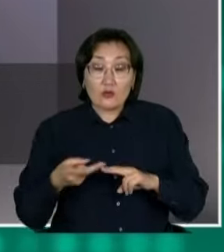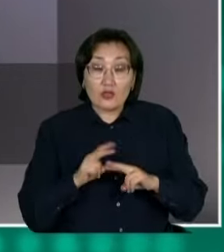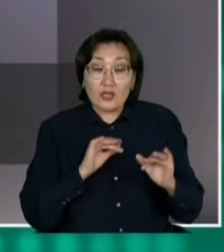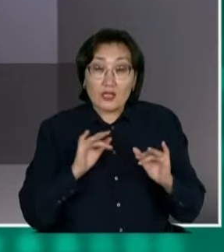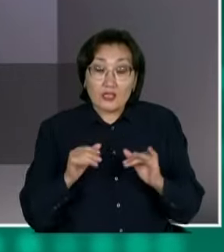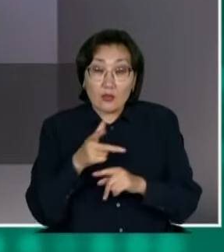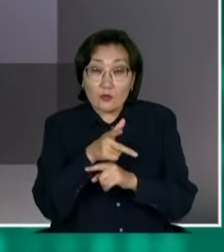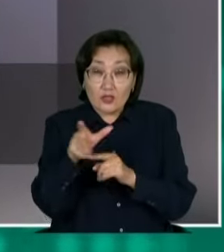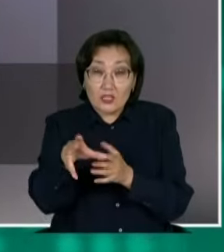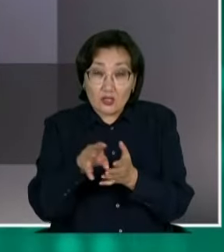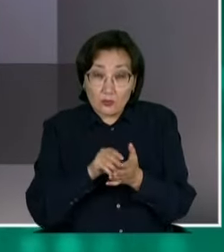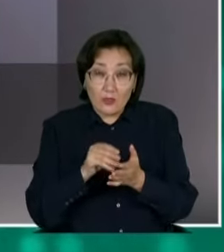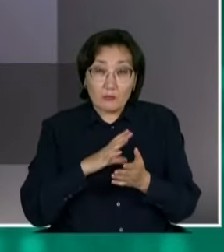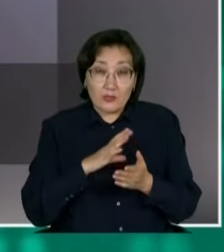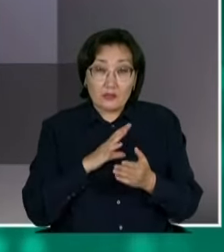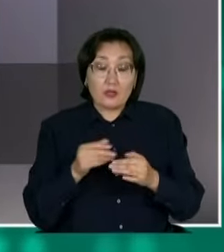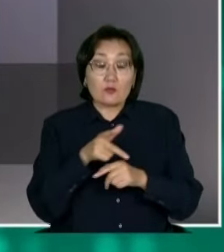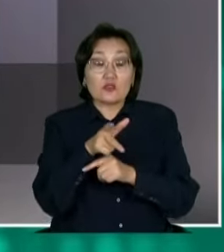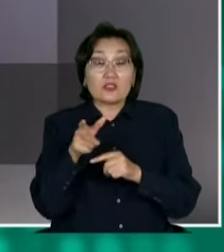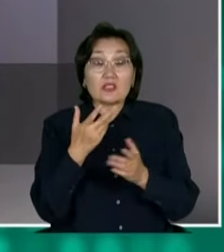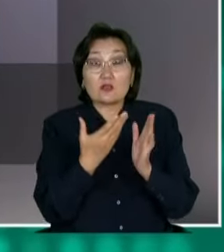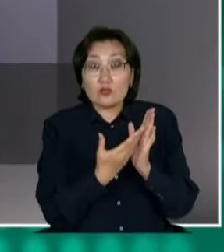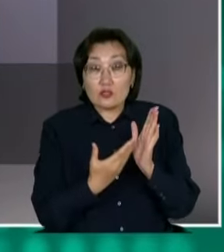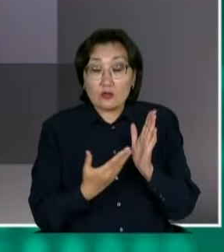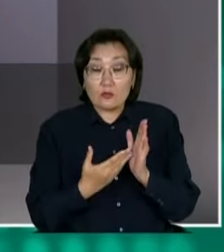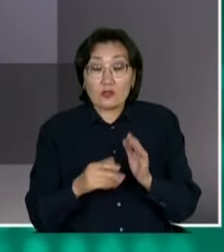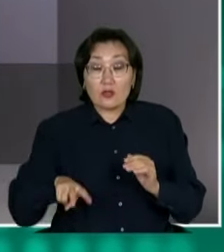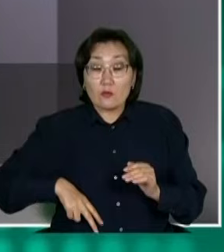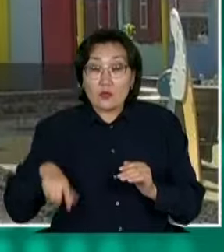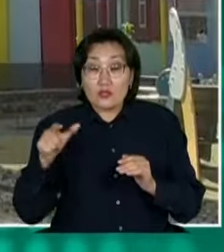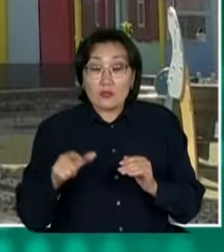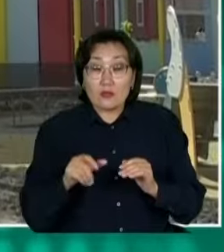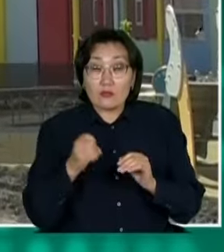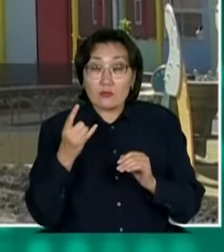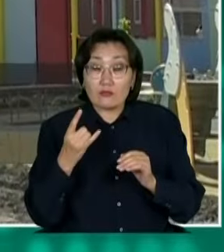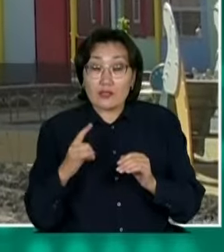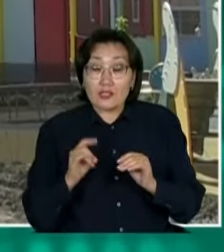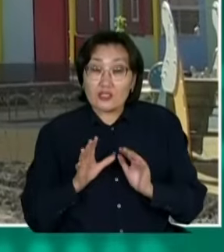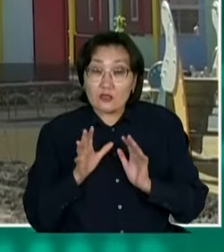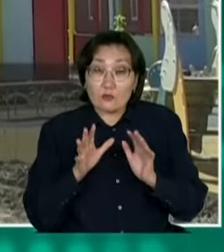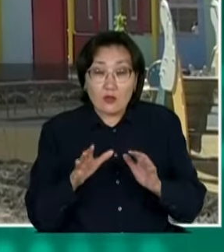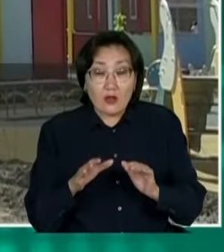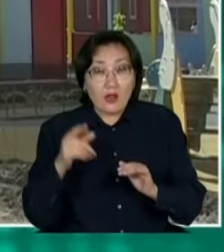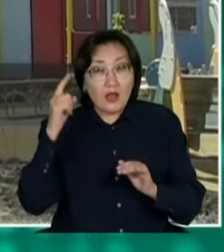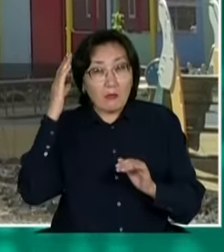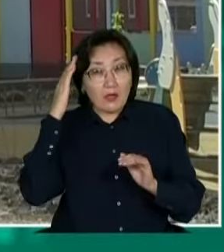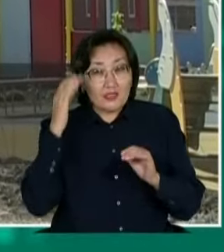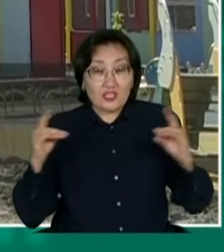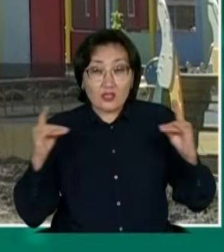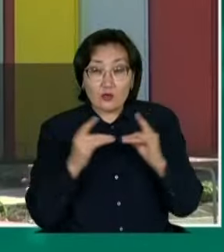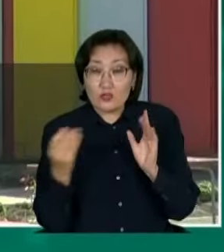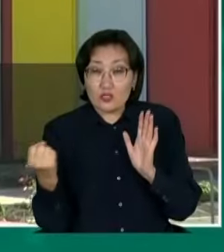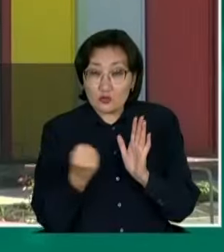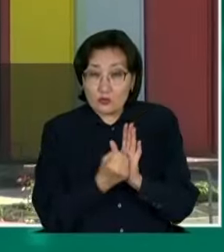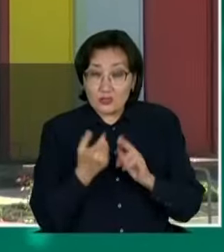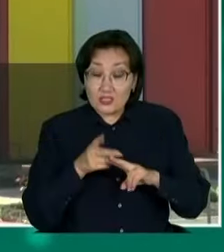бақылау камерасына түсіп қалыпты. Бейне жазбада көрсетілгендей, күтуші баланы итеріп жібергенде ол басын кереуетке соққан. Қазір